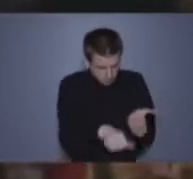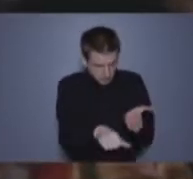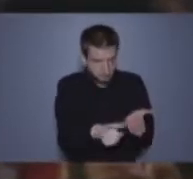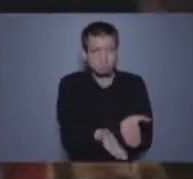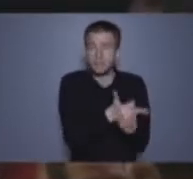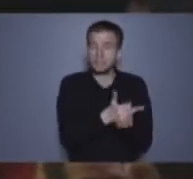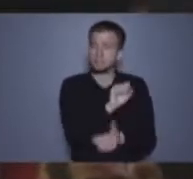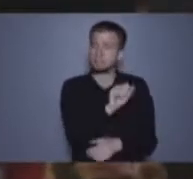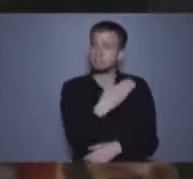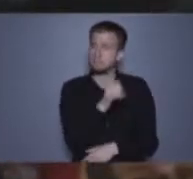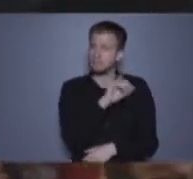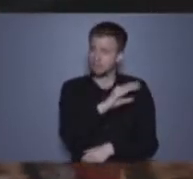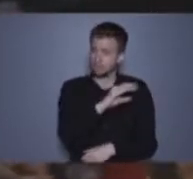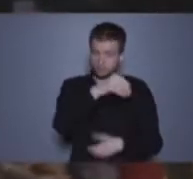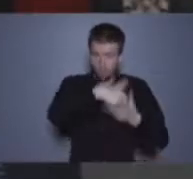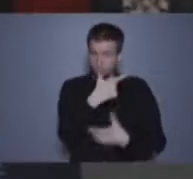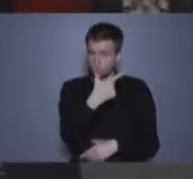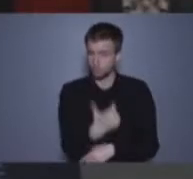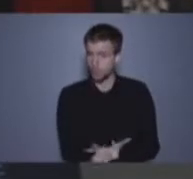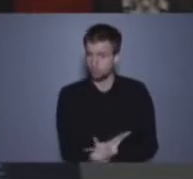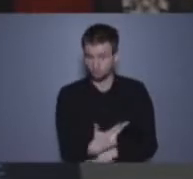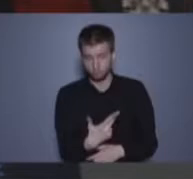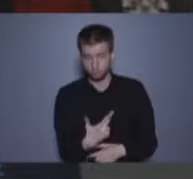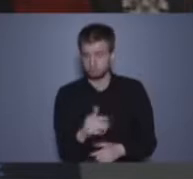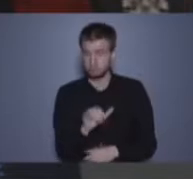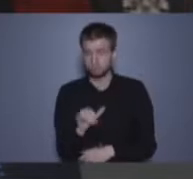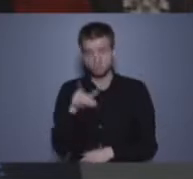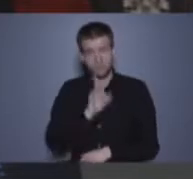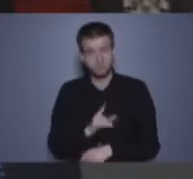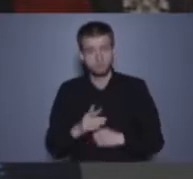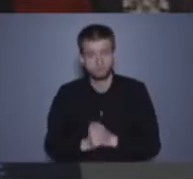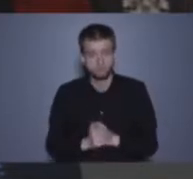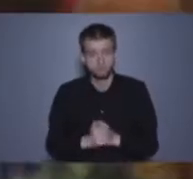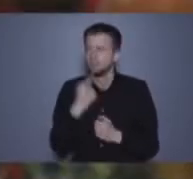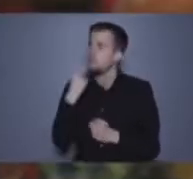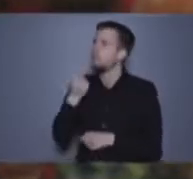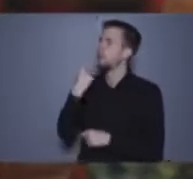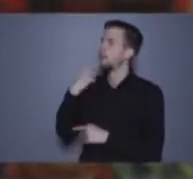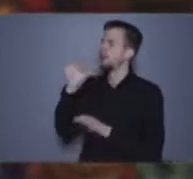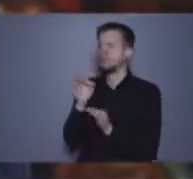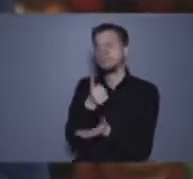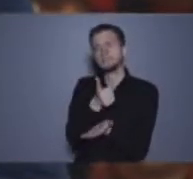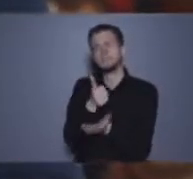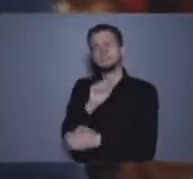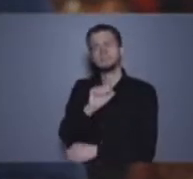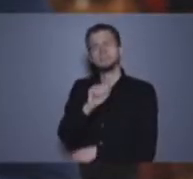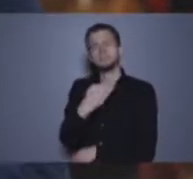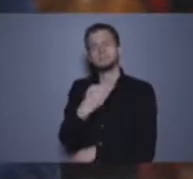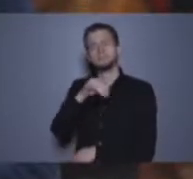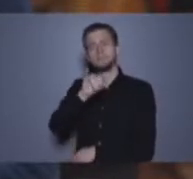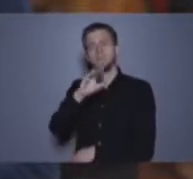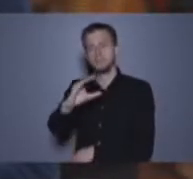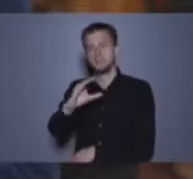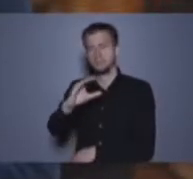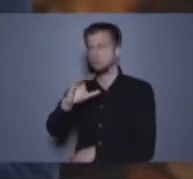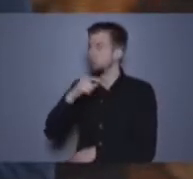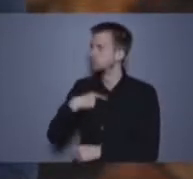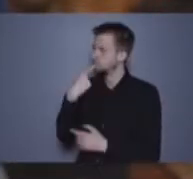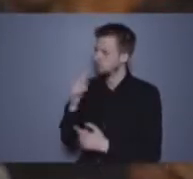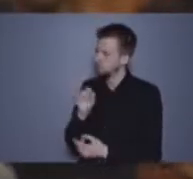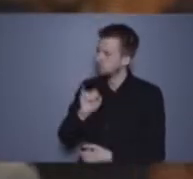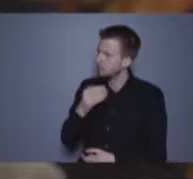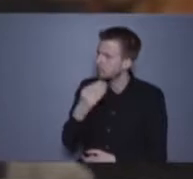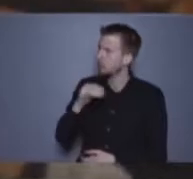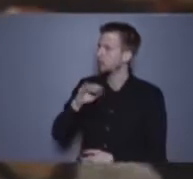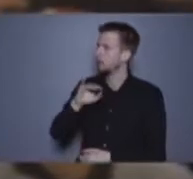bien que quand on parle d'augmenter le SMIC, on présente d'abord une revendication féministe. Et je